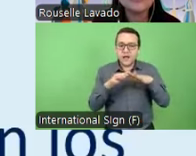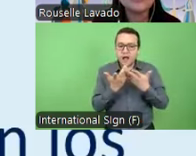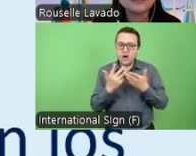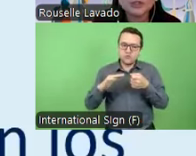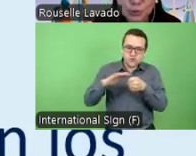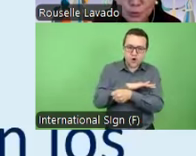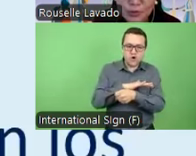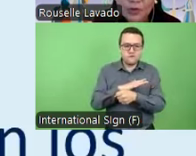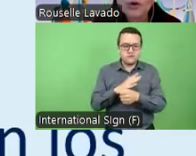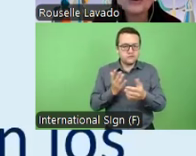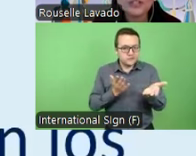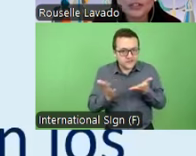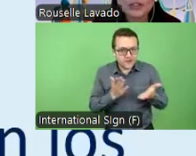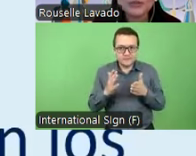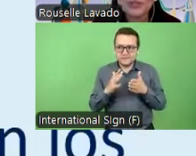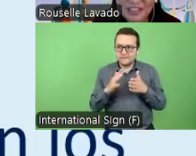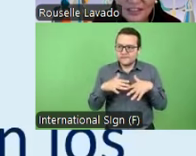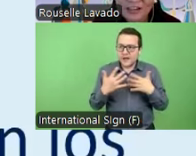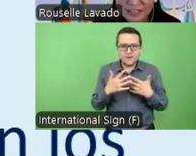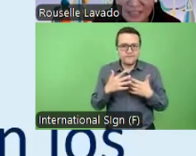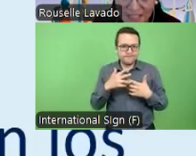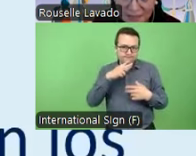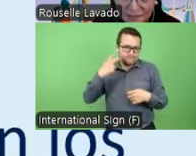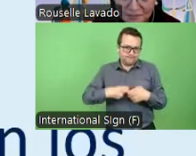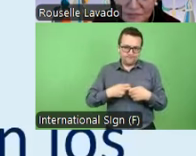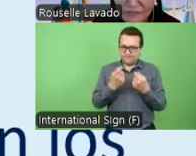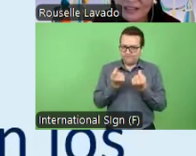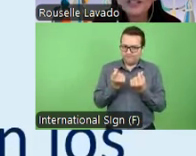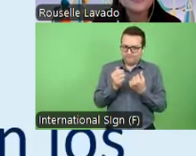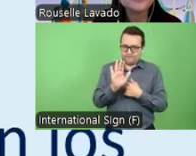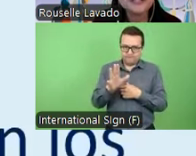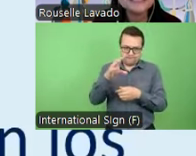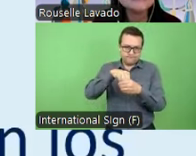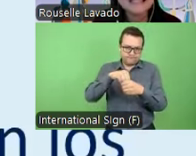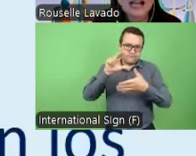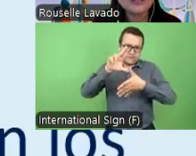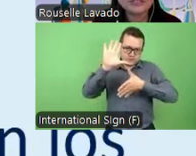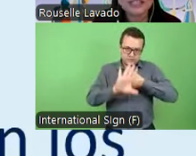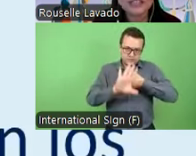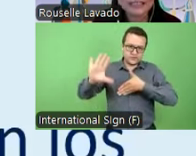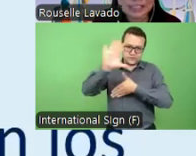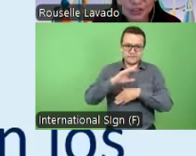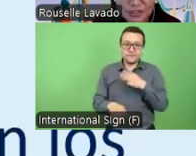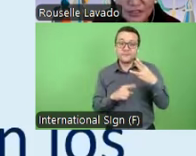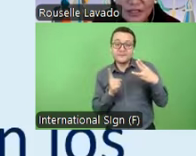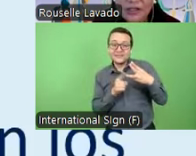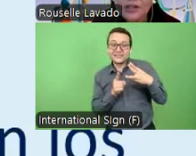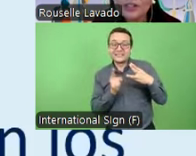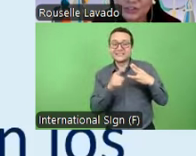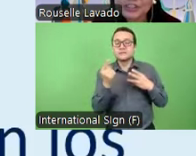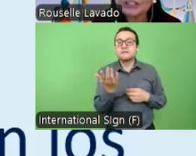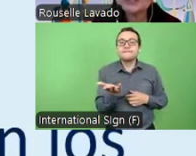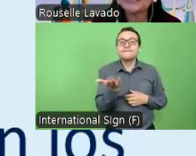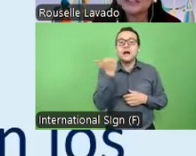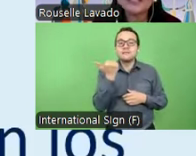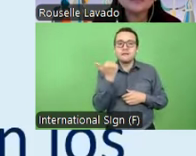et les difficultés financières pour un même groupe vulnérable ou une même région dans un pays. Finalement, le manque